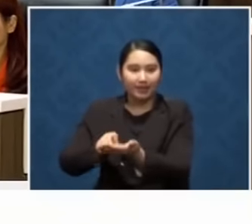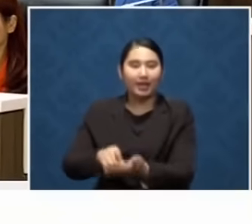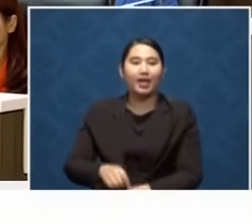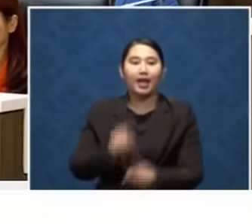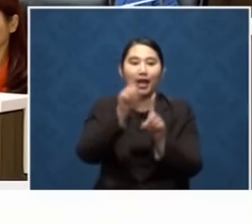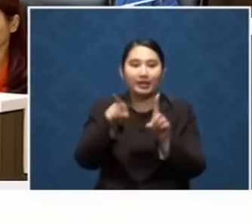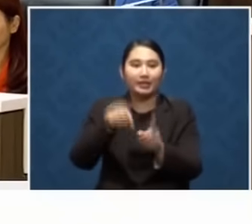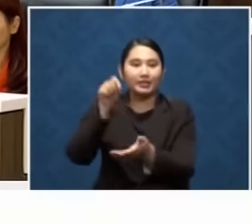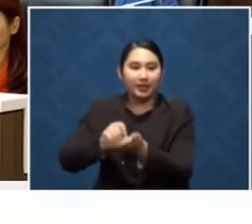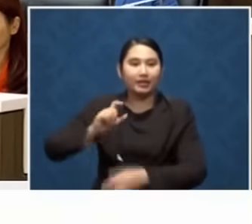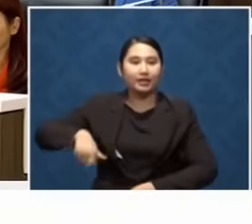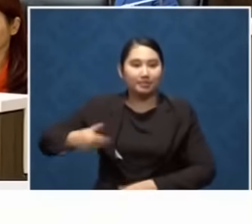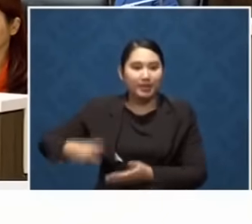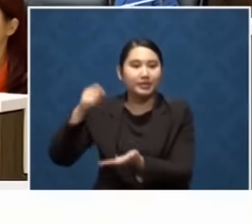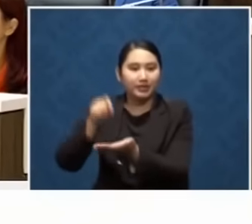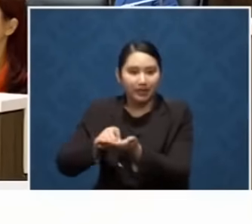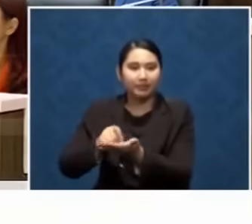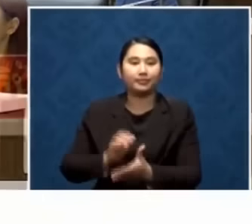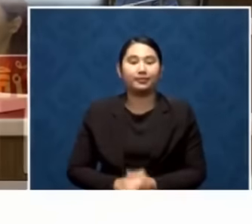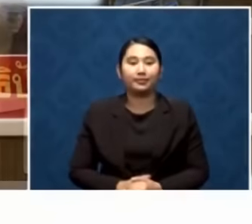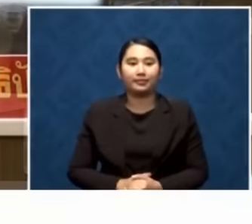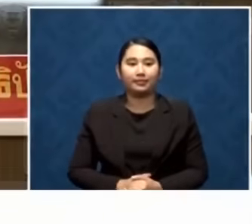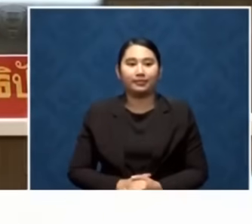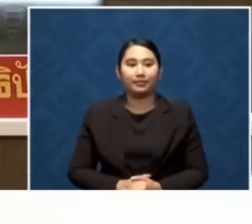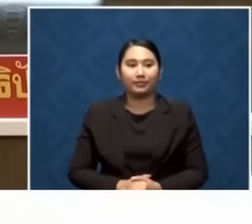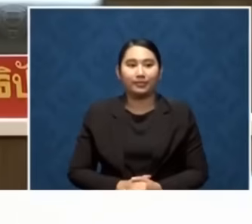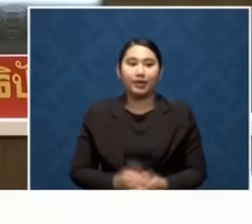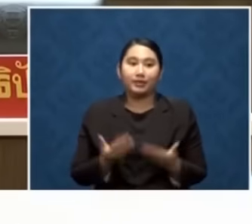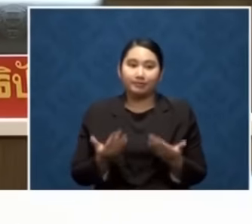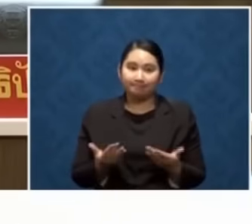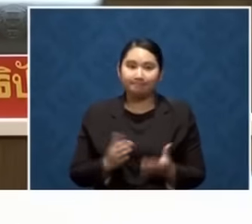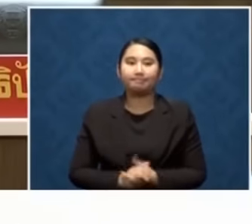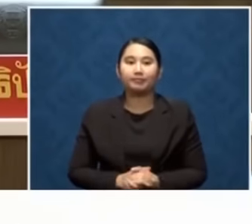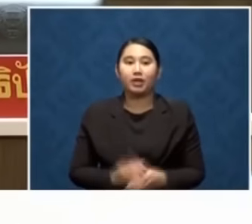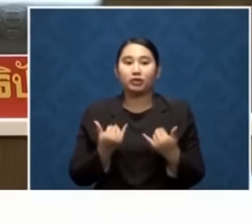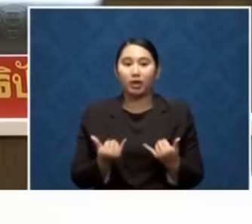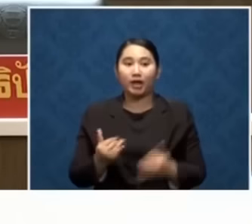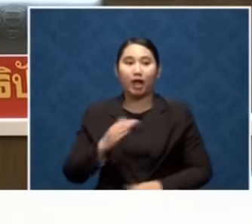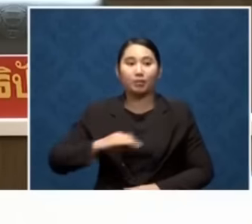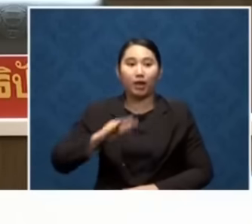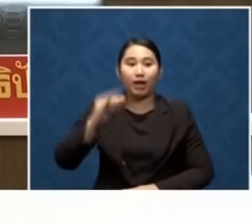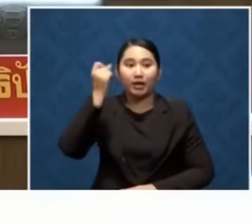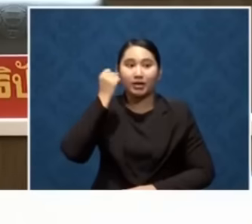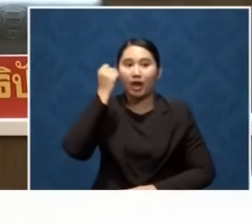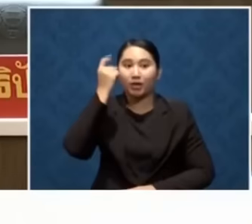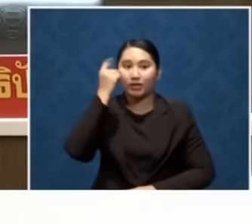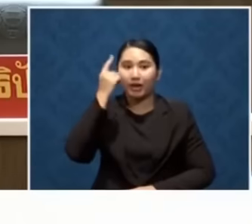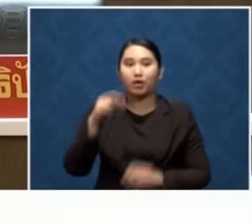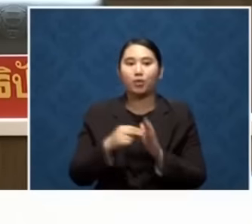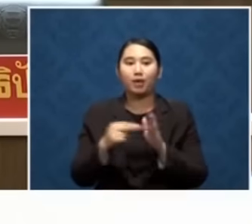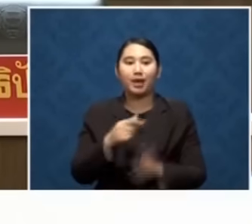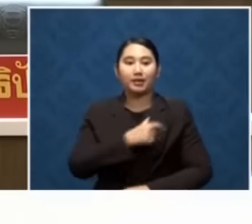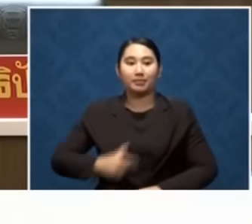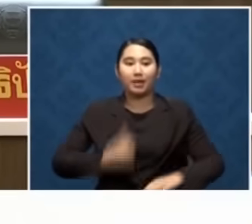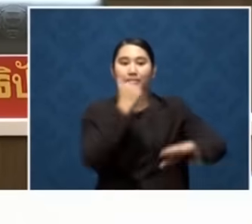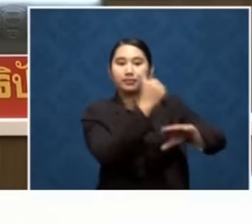กัมพูชาเซ็นครับสวีเดนเซ็นครับเดนมาร์กเซ็นครับเพราะฉะนั้นตรงนี้เนี่ยถ้าเราเข้าใจว่าจริงๆแล้วพระองค์ท่านอยู่เหนือ